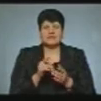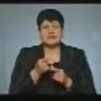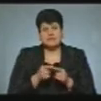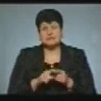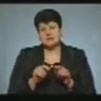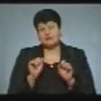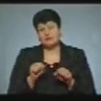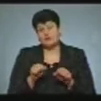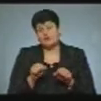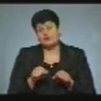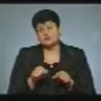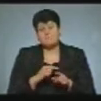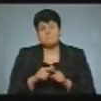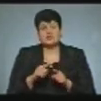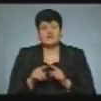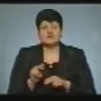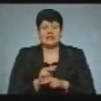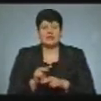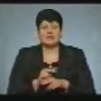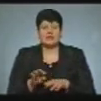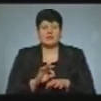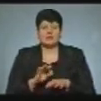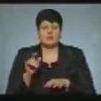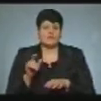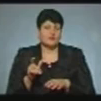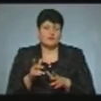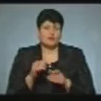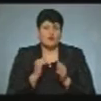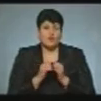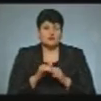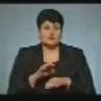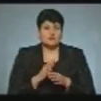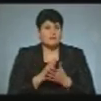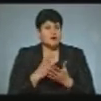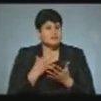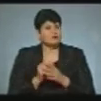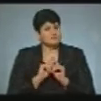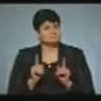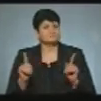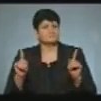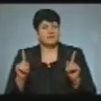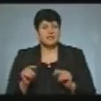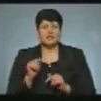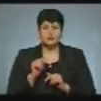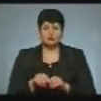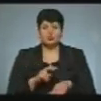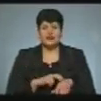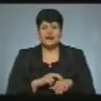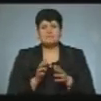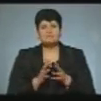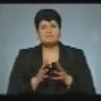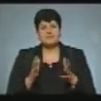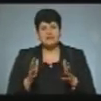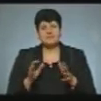можна пришвидшувати лікування хвороби, тому що кожна хвороба має свої нюанси. І тому лікарі більш